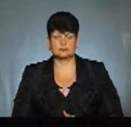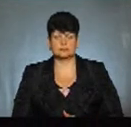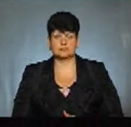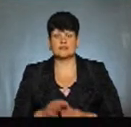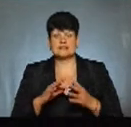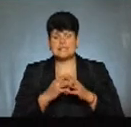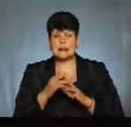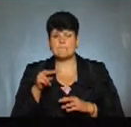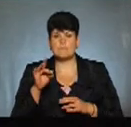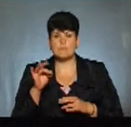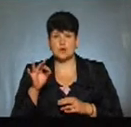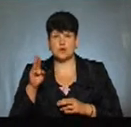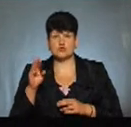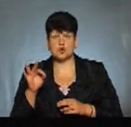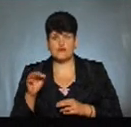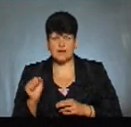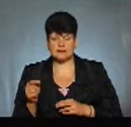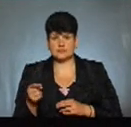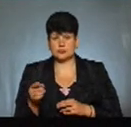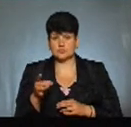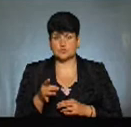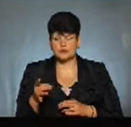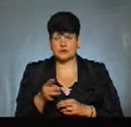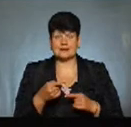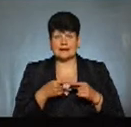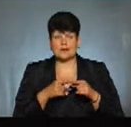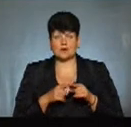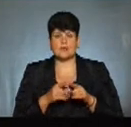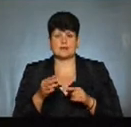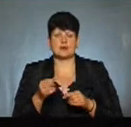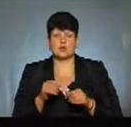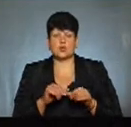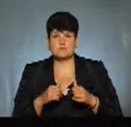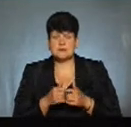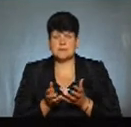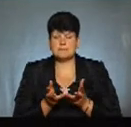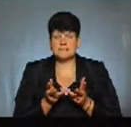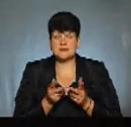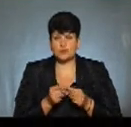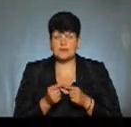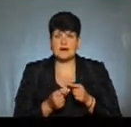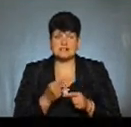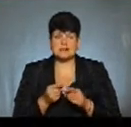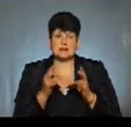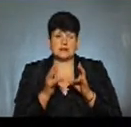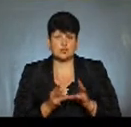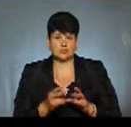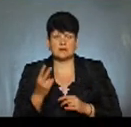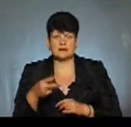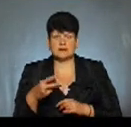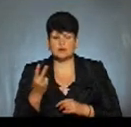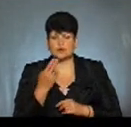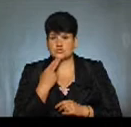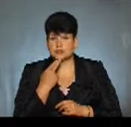селі Прошова Тернопільського району техногенна комісія з надзвичайних ситуацій підраховує наслідки негоди. 22 червня